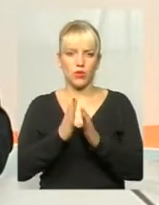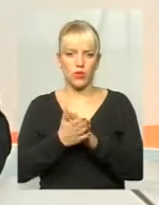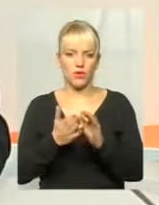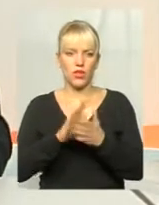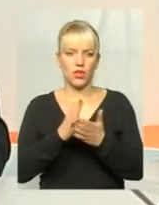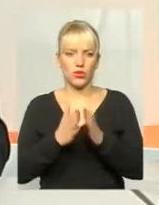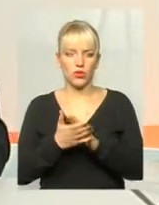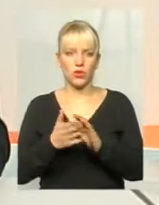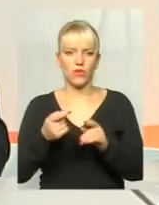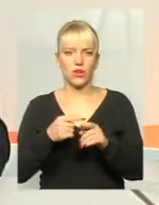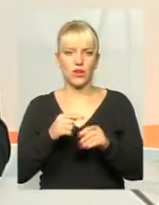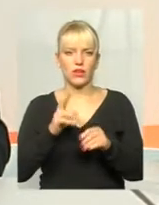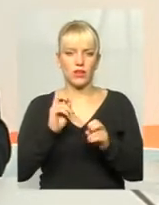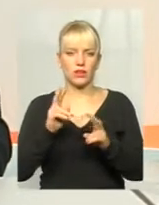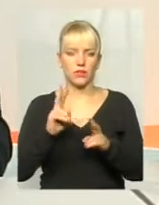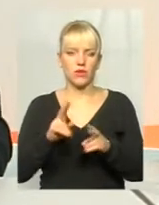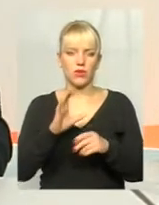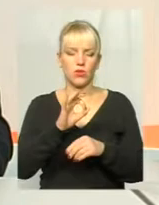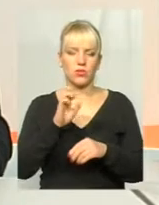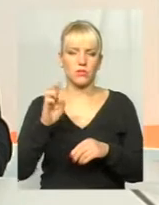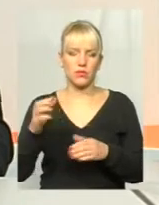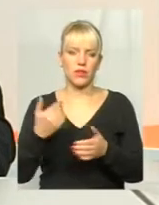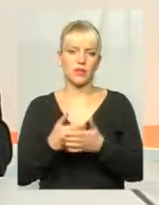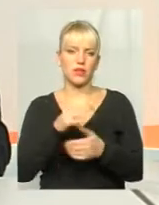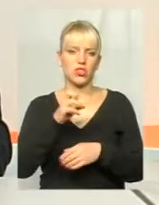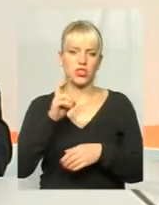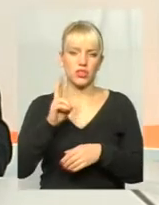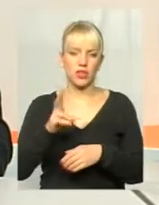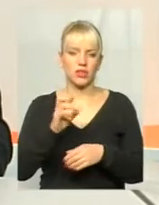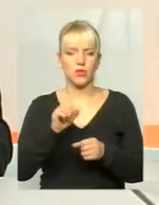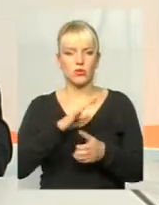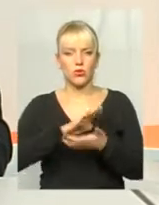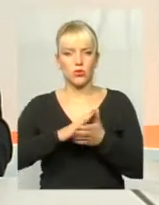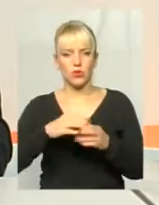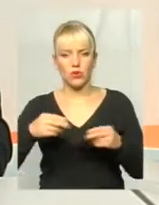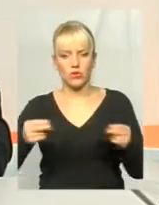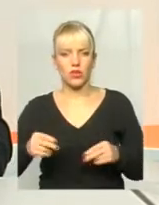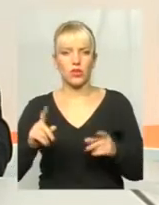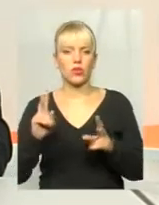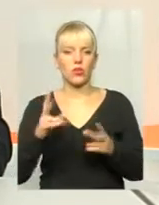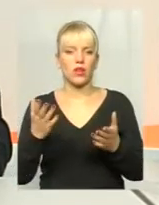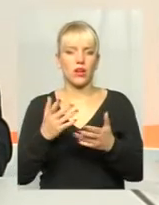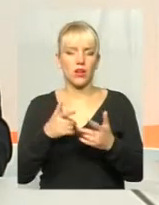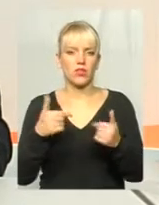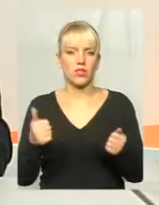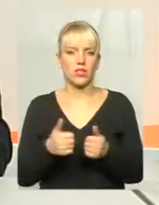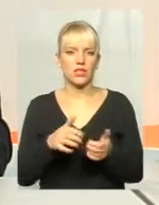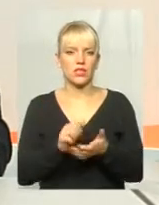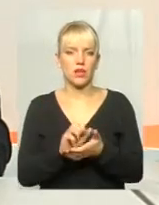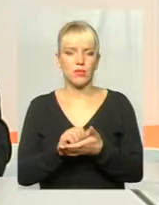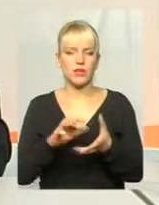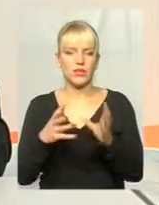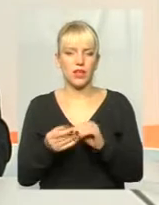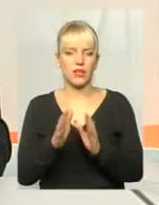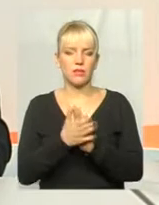укладає з виконавцем робіт там, ОСББ, ЖЕК, яка організація якби займається загальним